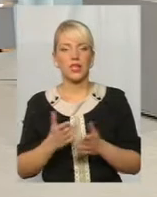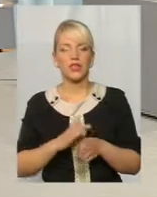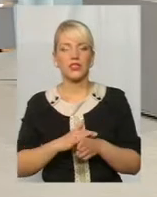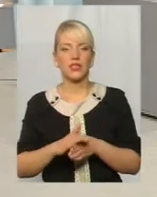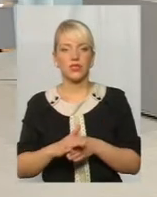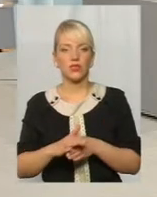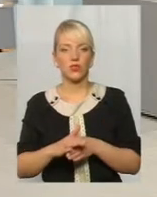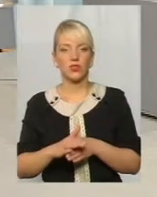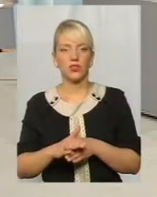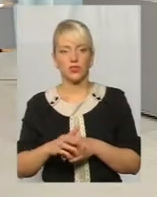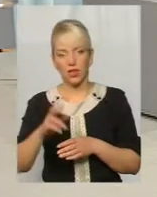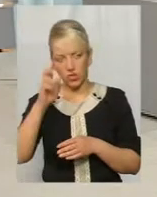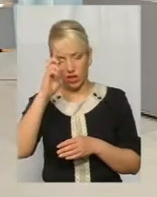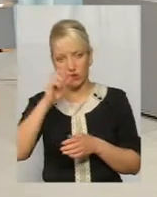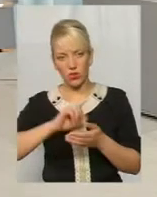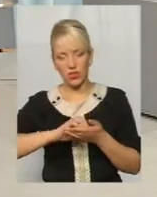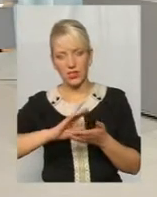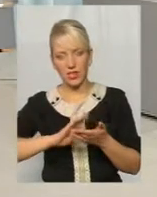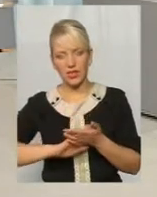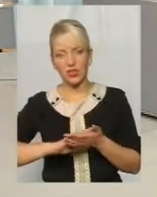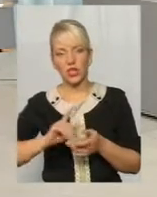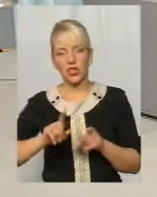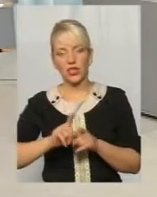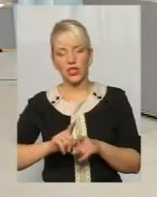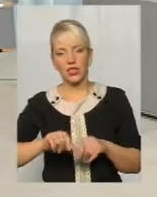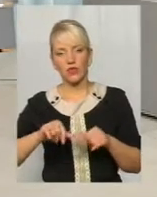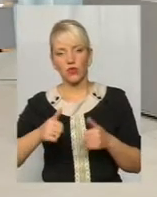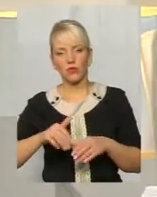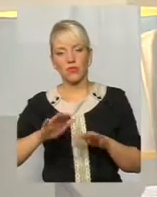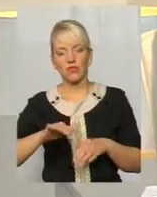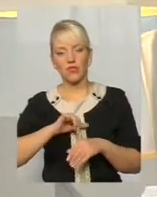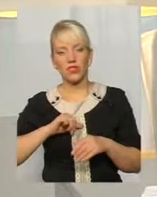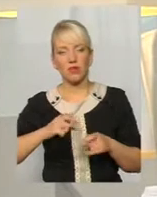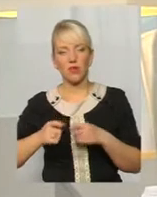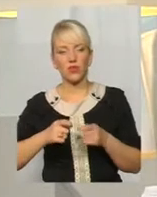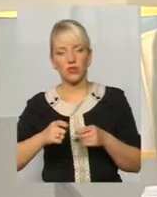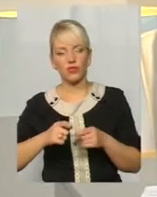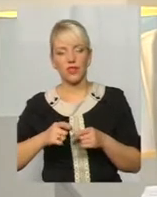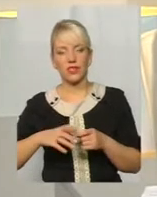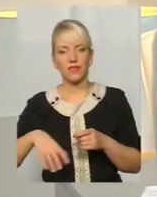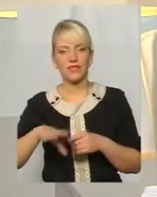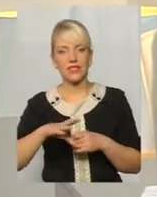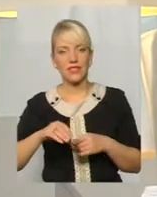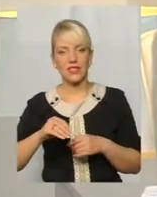здійснюють і тут державну реєстрацію і працюють в органах місцевого самоврядування, вони всі зараз